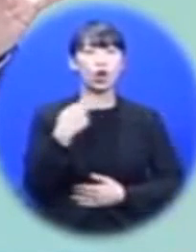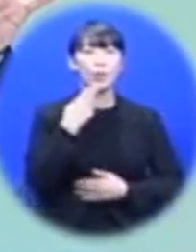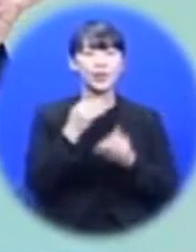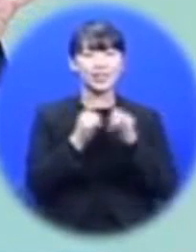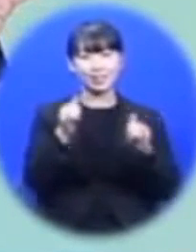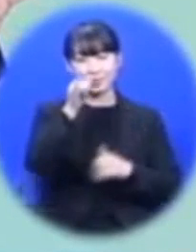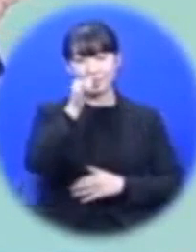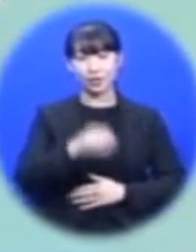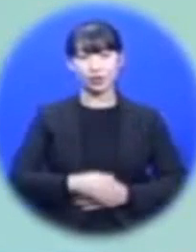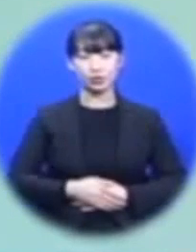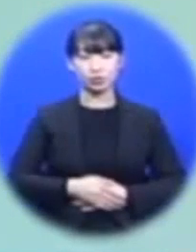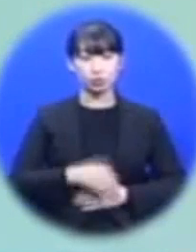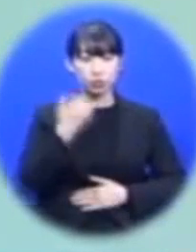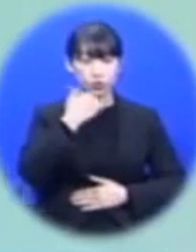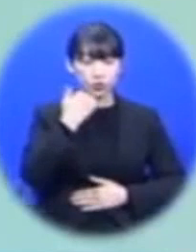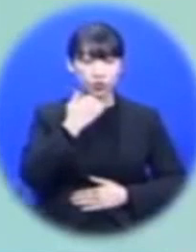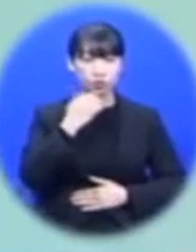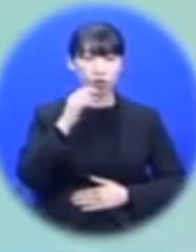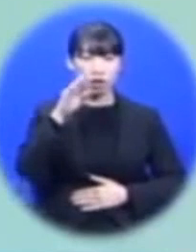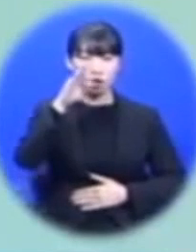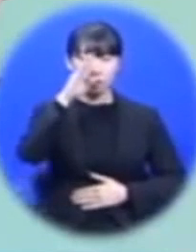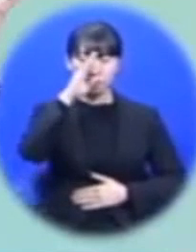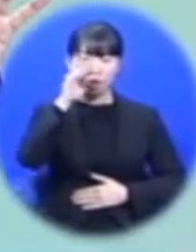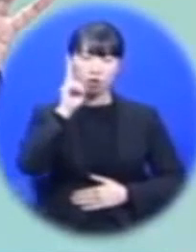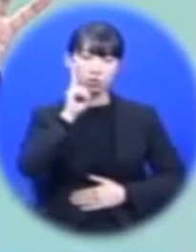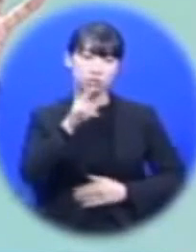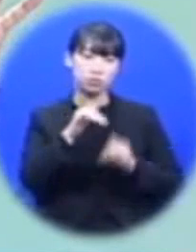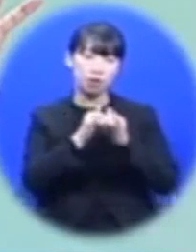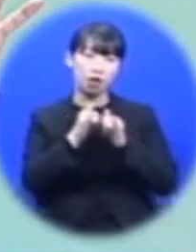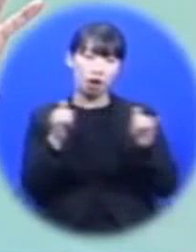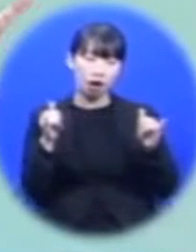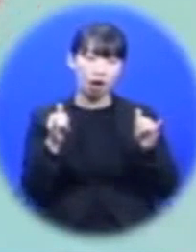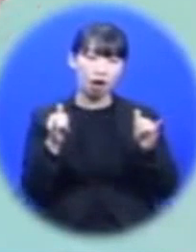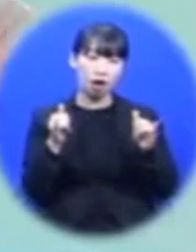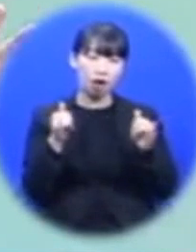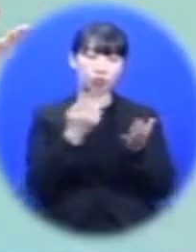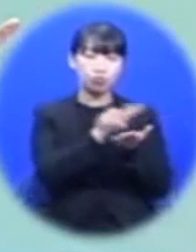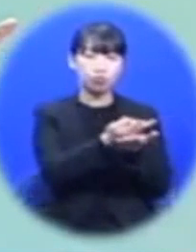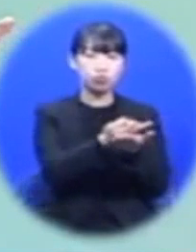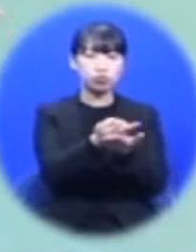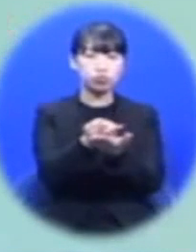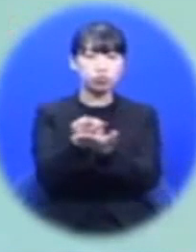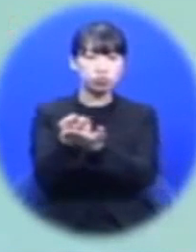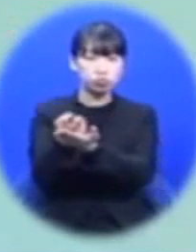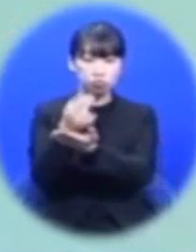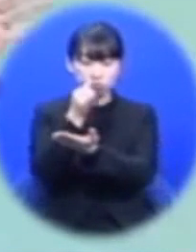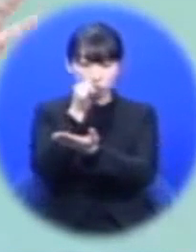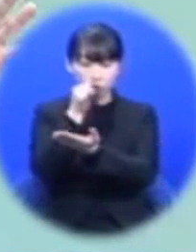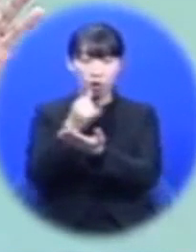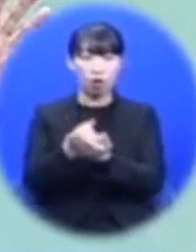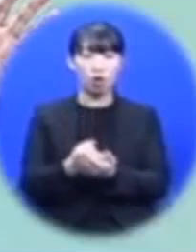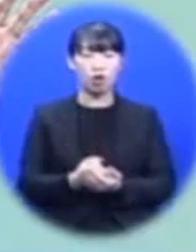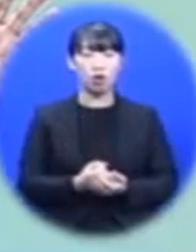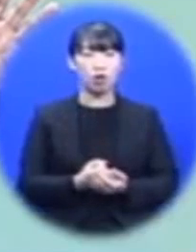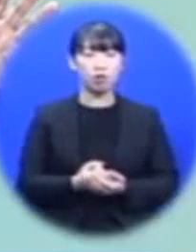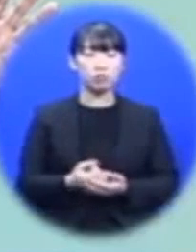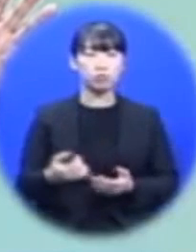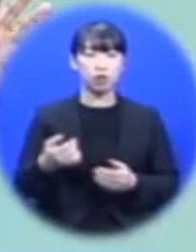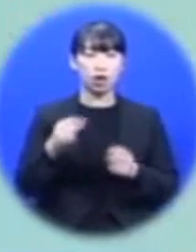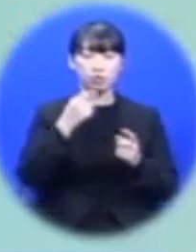있는 사람 중환자실에 있는 사람도 살아 있는 사람이죠 그러나 그는 생명이 풍성하지